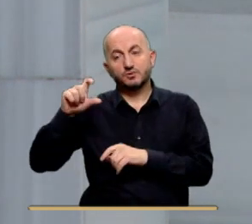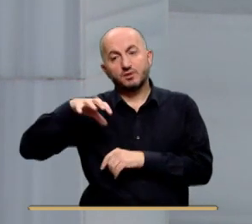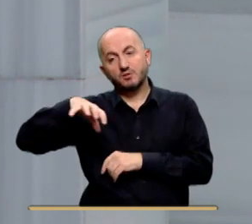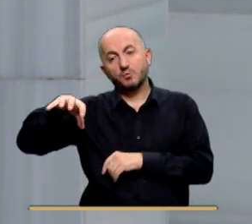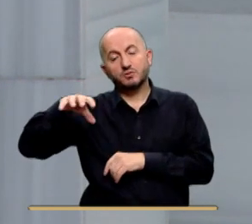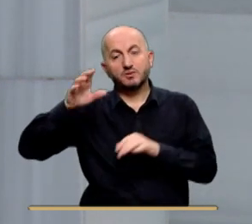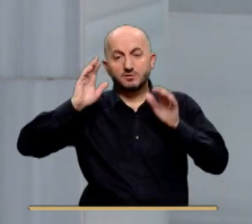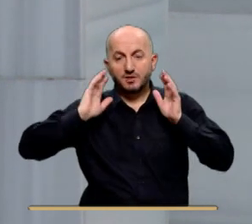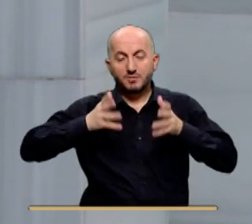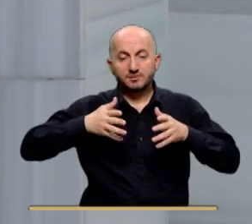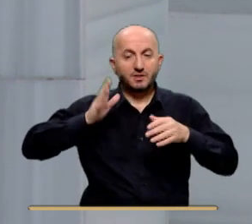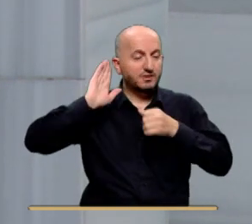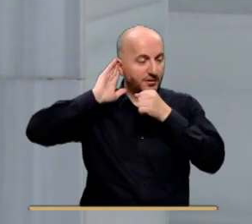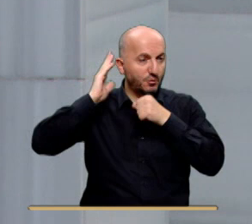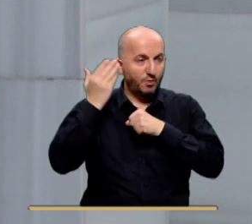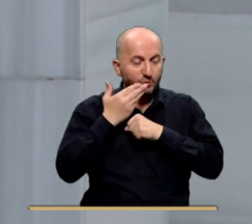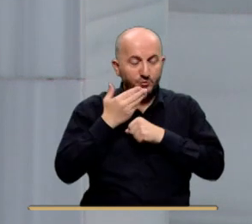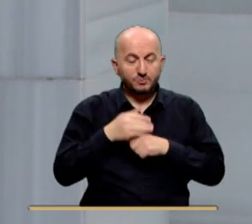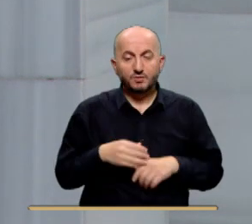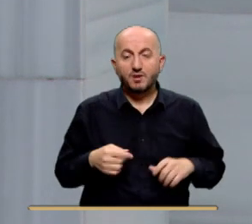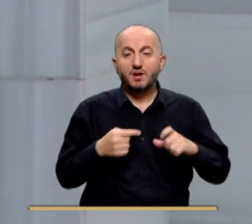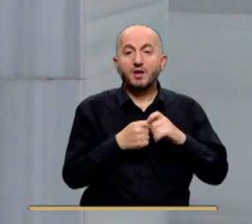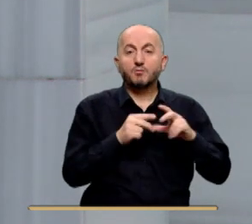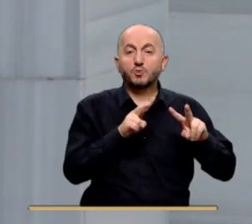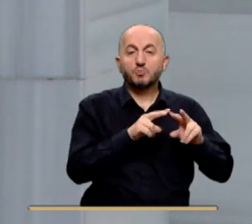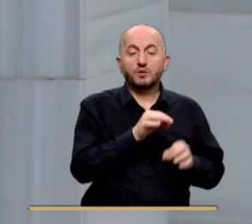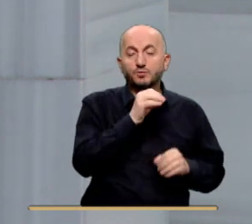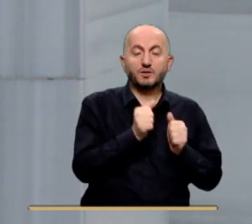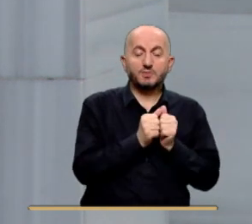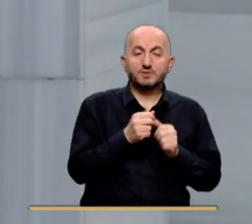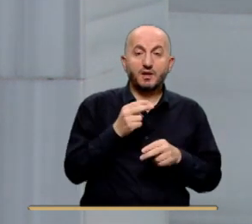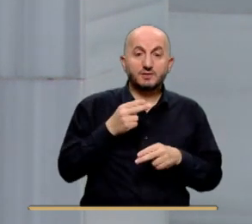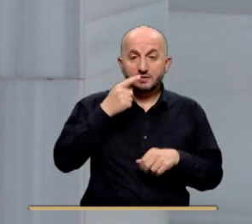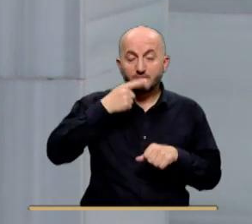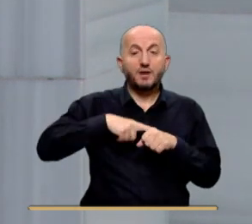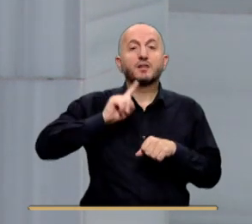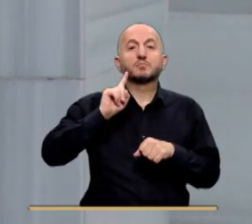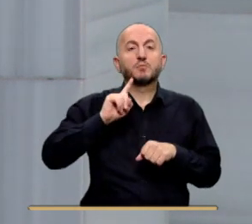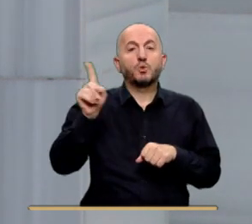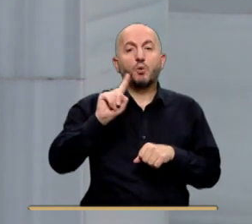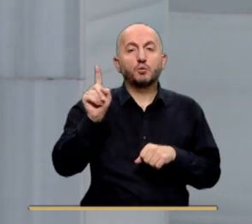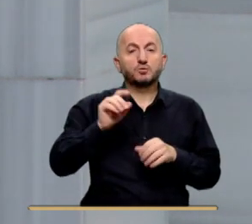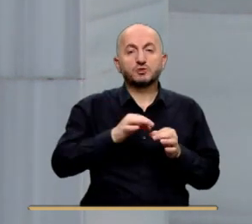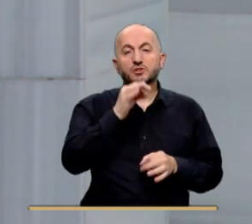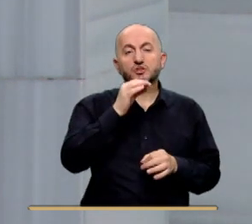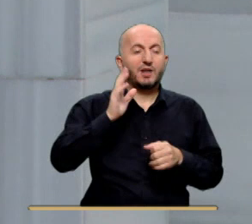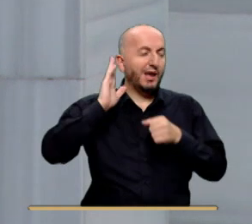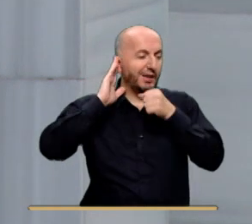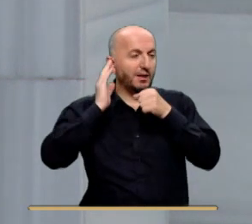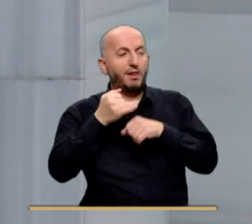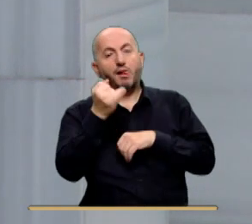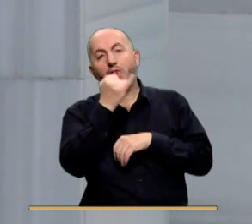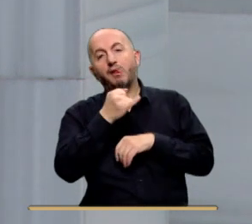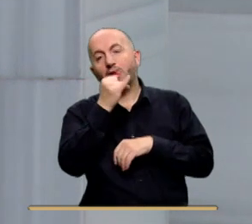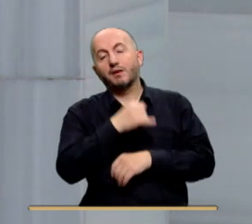bölgesinde namaz kılınacak, ezan okunuyor. Ebu Mahzure ile birlikte henüz iman etmemiş 10 tane Kureyşli genç ezanla alay ediyor.